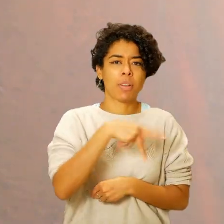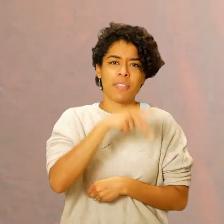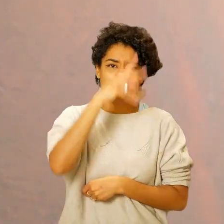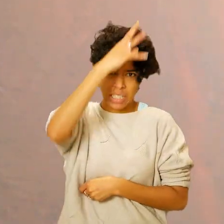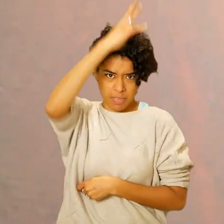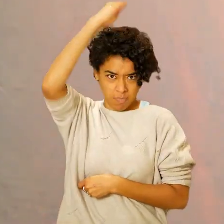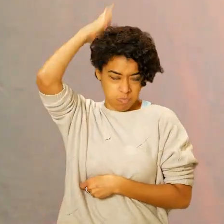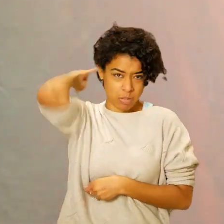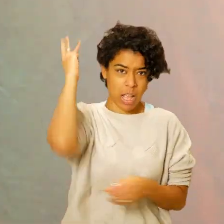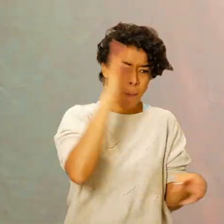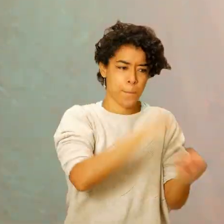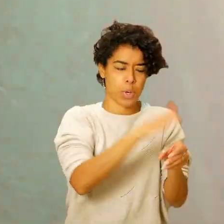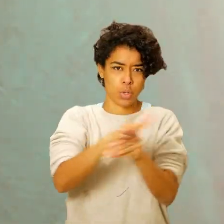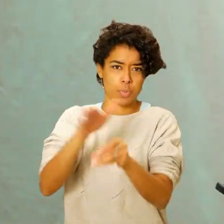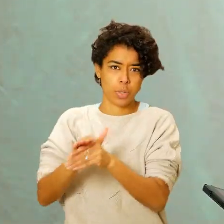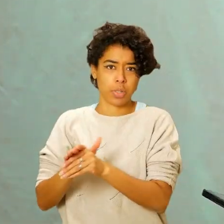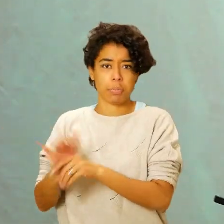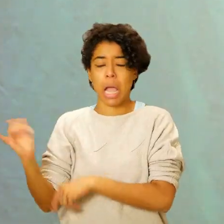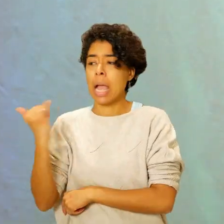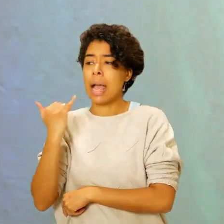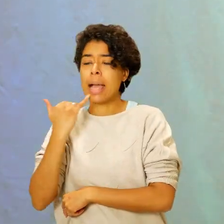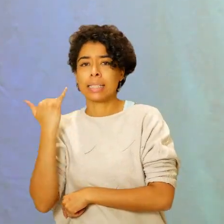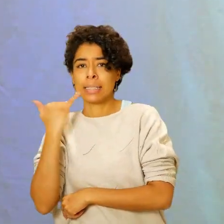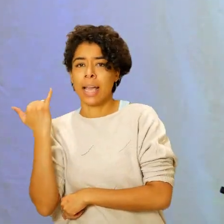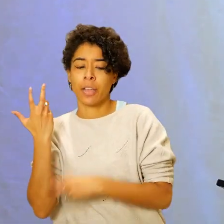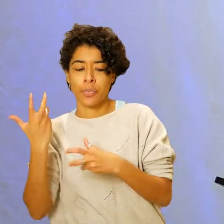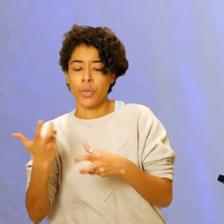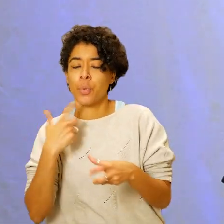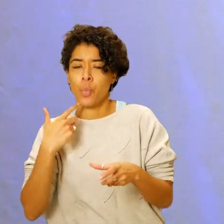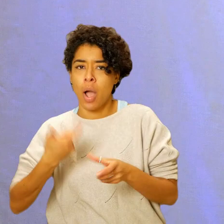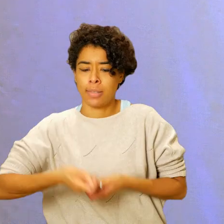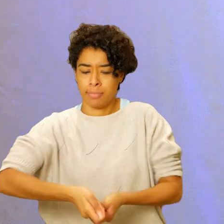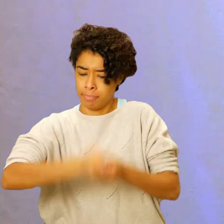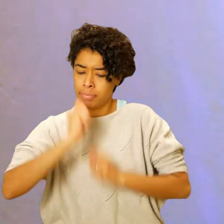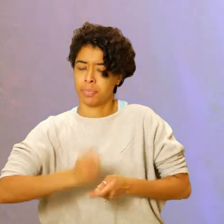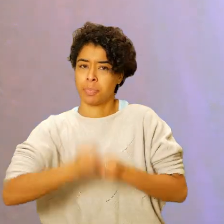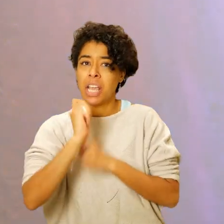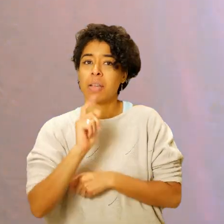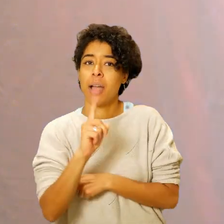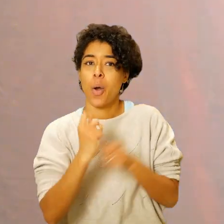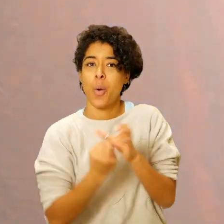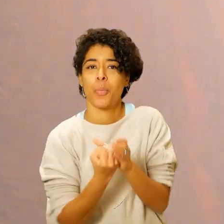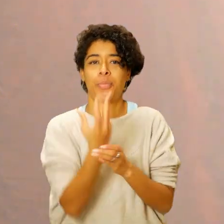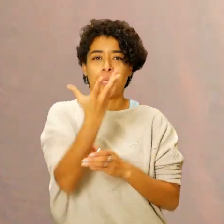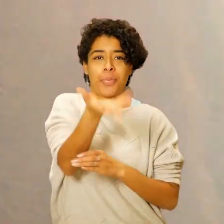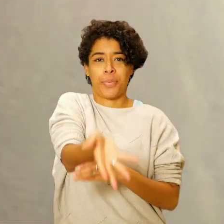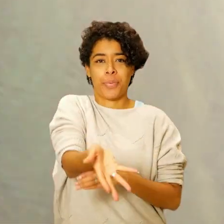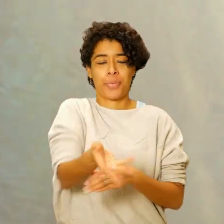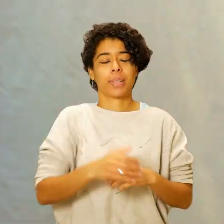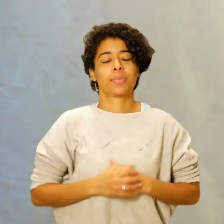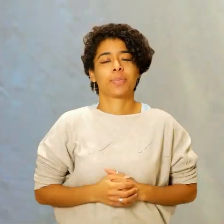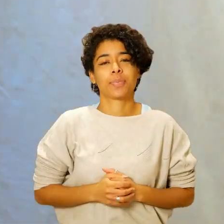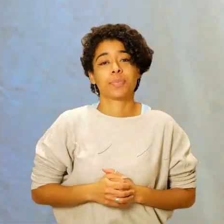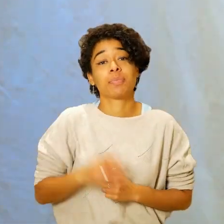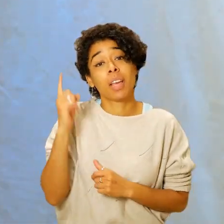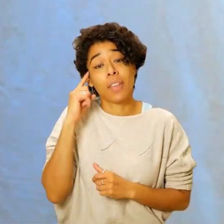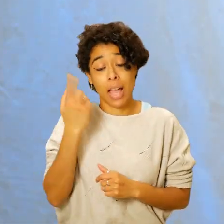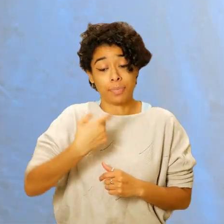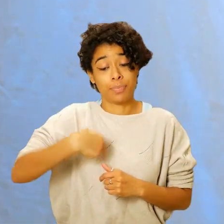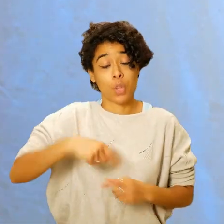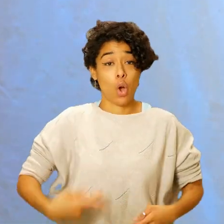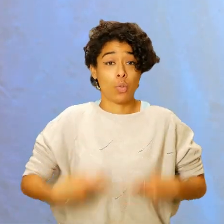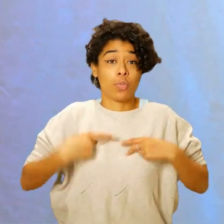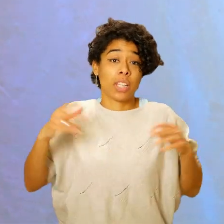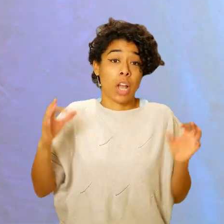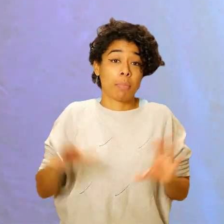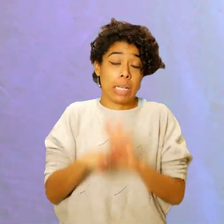et que Isaac, lui, a dit « Moi, je vais creuser de nouveau et l'eau va rejaillir ». Et comme je disais, il y a plusieurs puits dans notre vie que l'adversaire